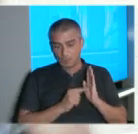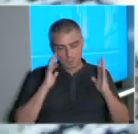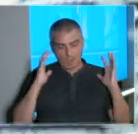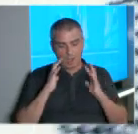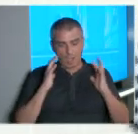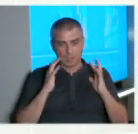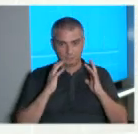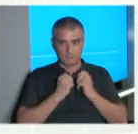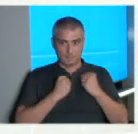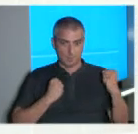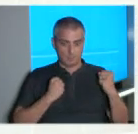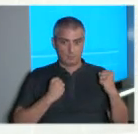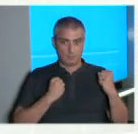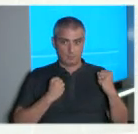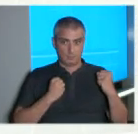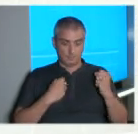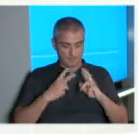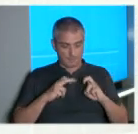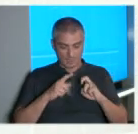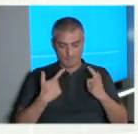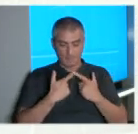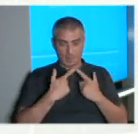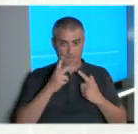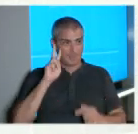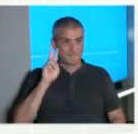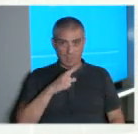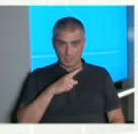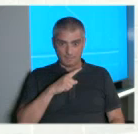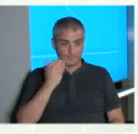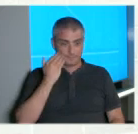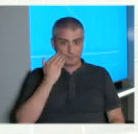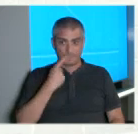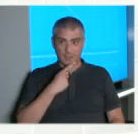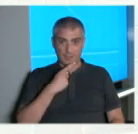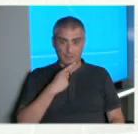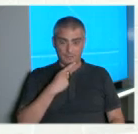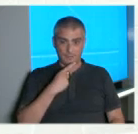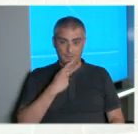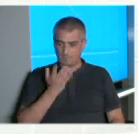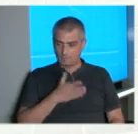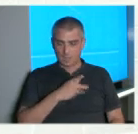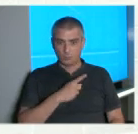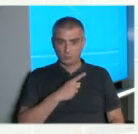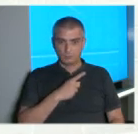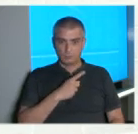לחץ, סטרס. ואתה לך מחקר במלחמת וייטנאם, כשאמריקאים נהרגו